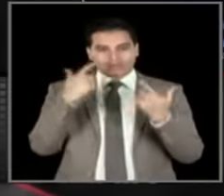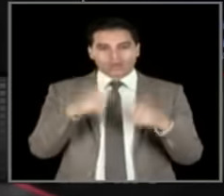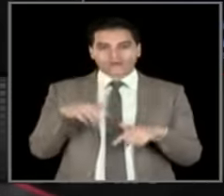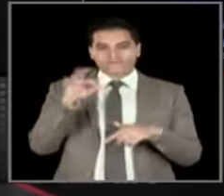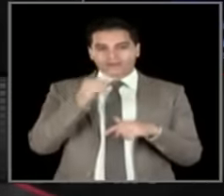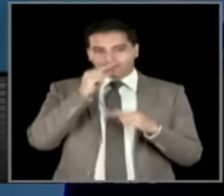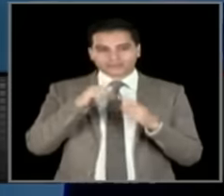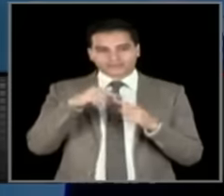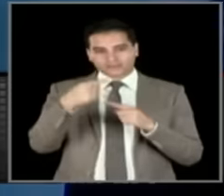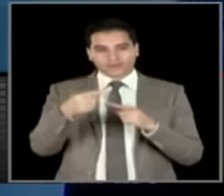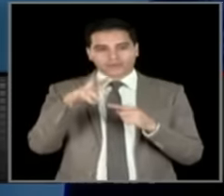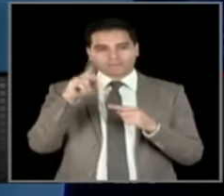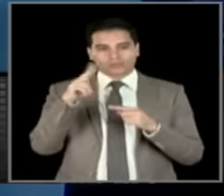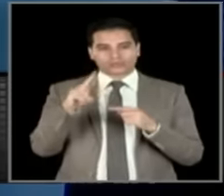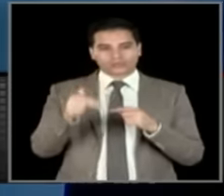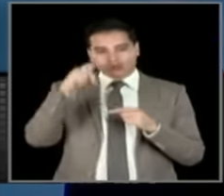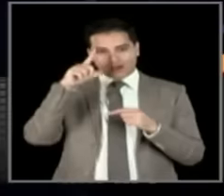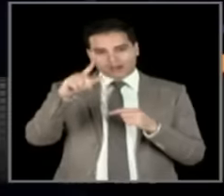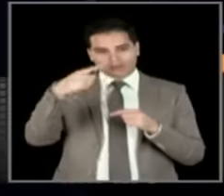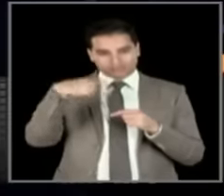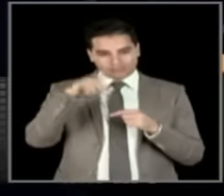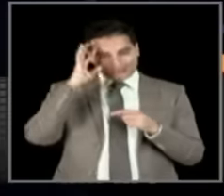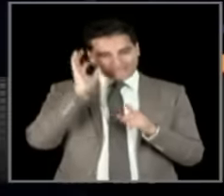برتغالي سراماغو.